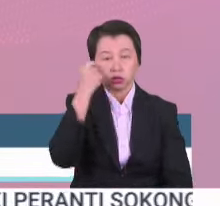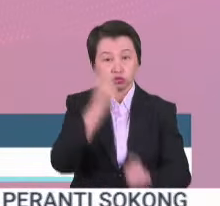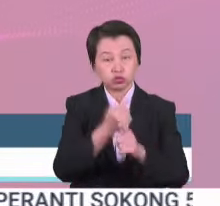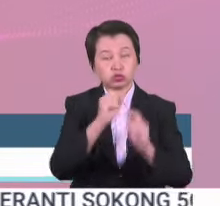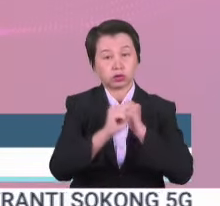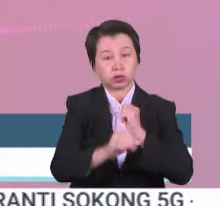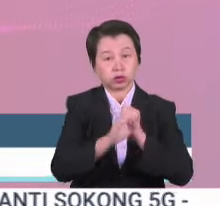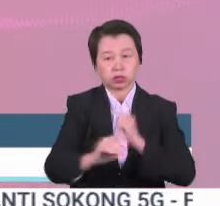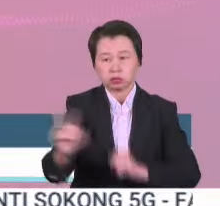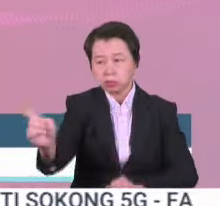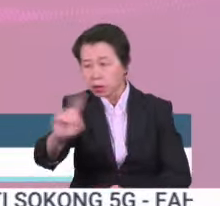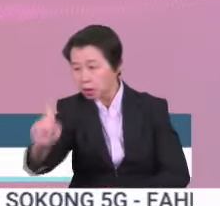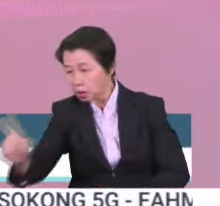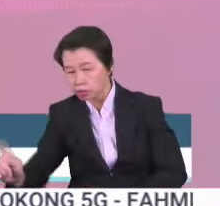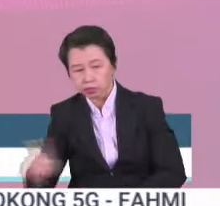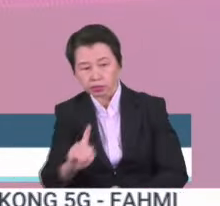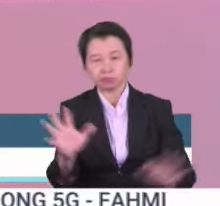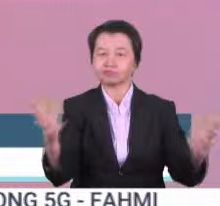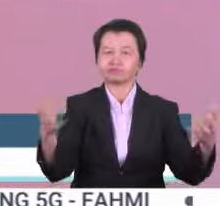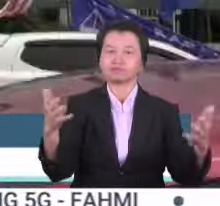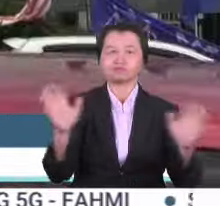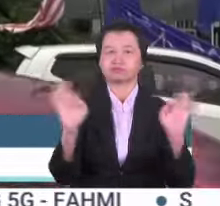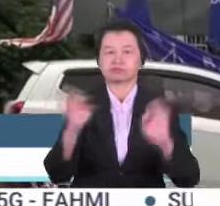berkempen daripada mana-mana pihak.